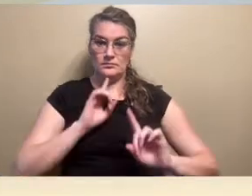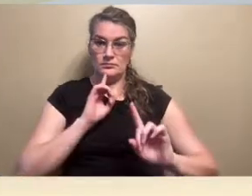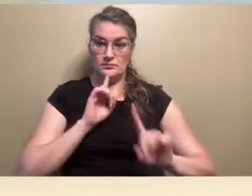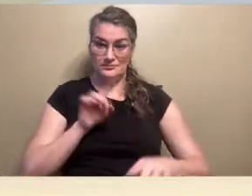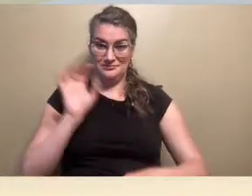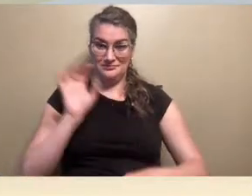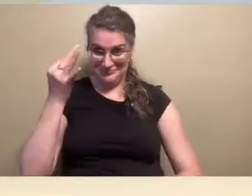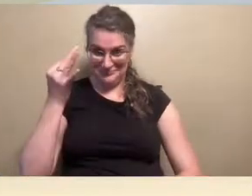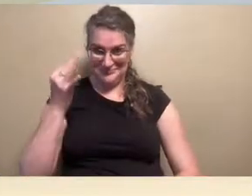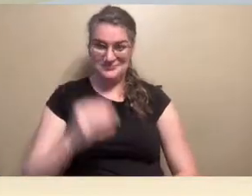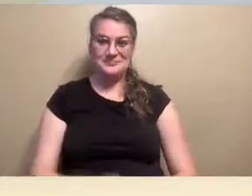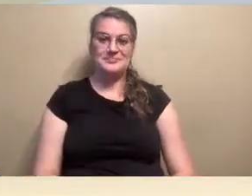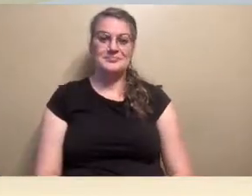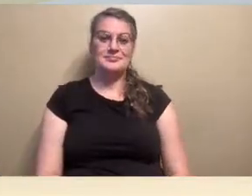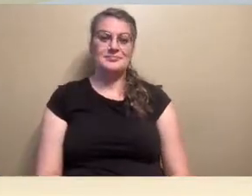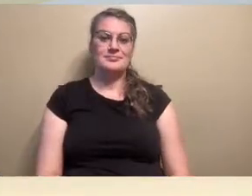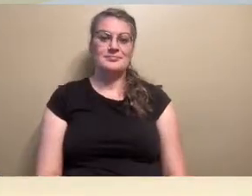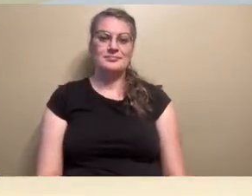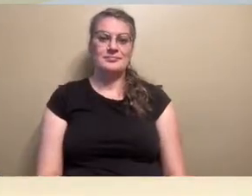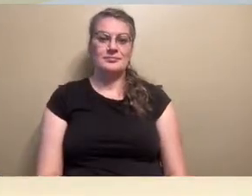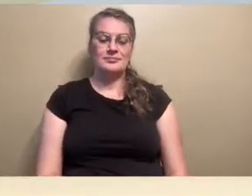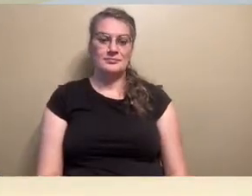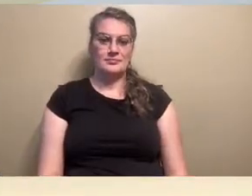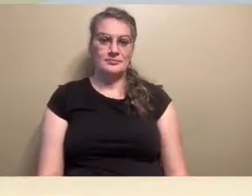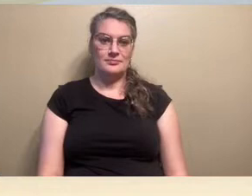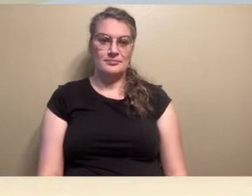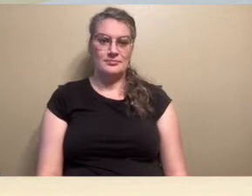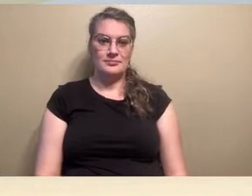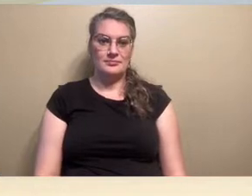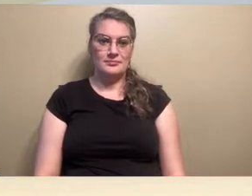Bonjour, c'est bon de te voir.